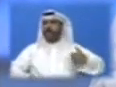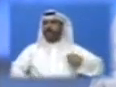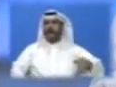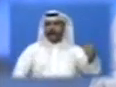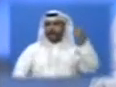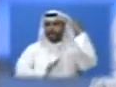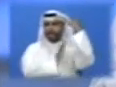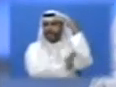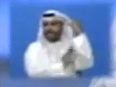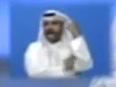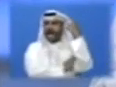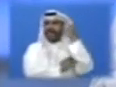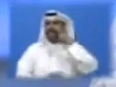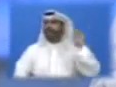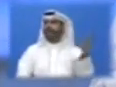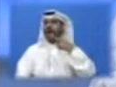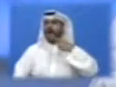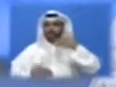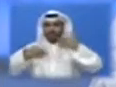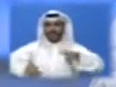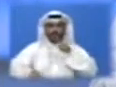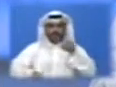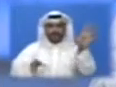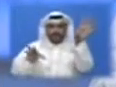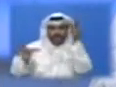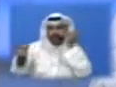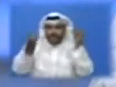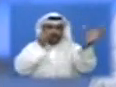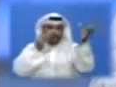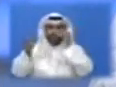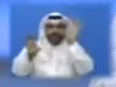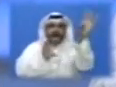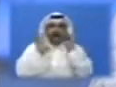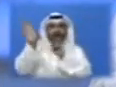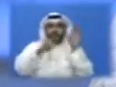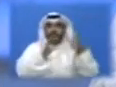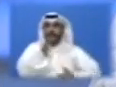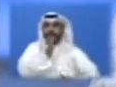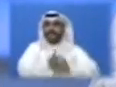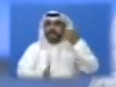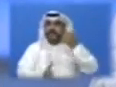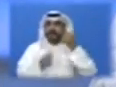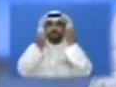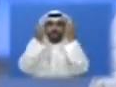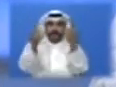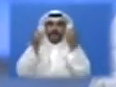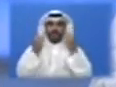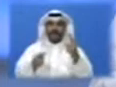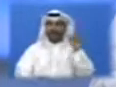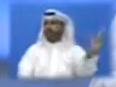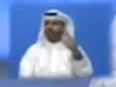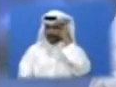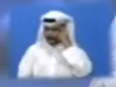تحت عنوان أبطال ذوي الإعاقة يروون قصة نجاح، وترمي هذه التظاهرة إلى إبراز